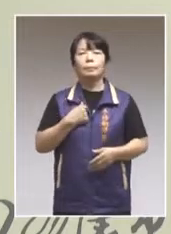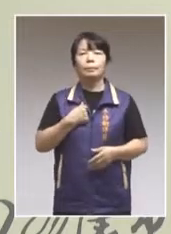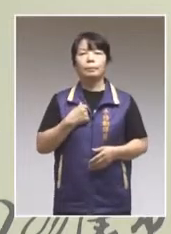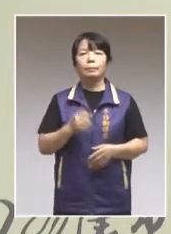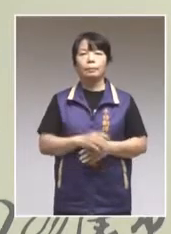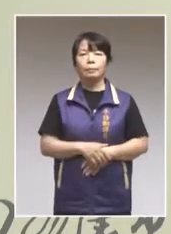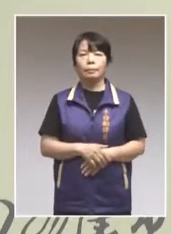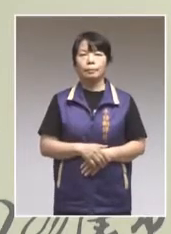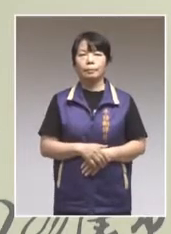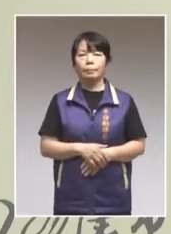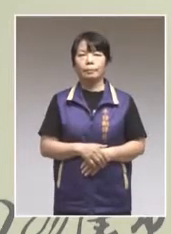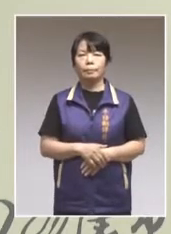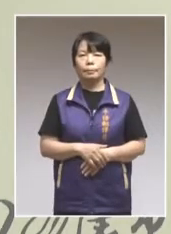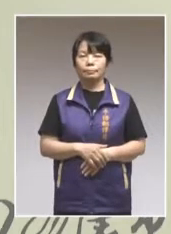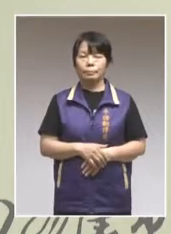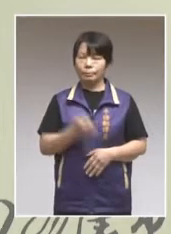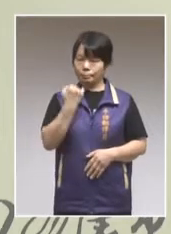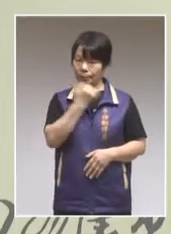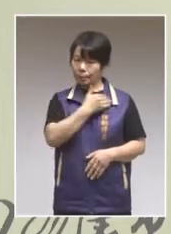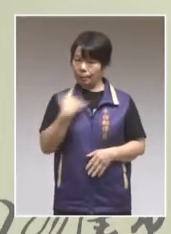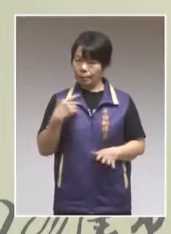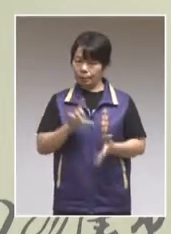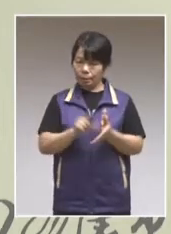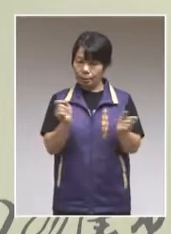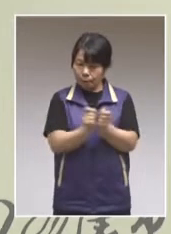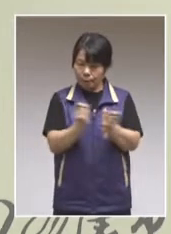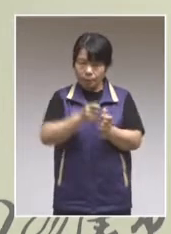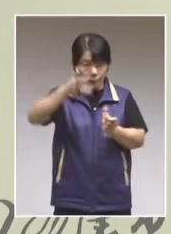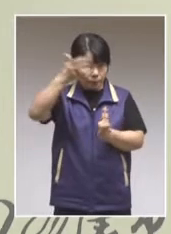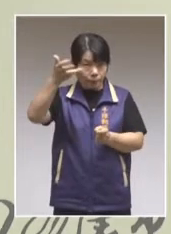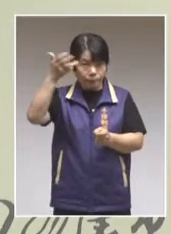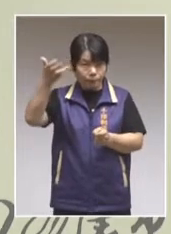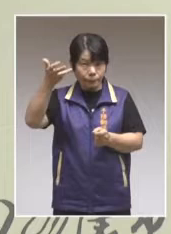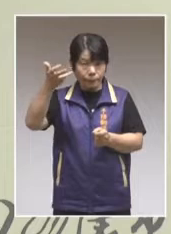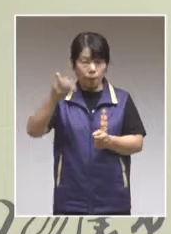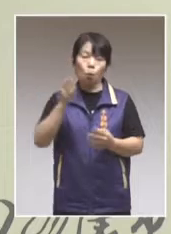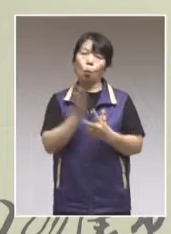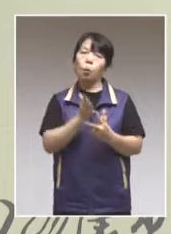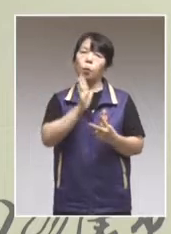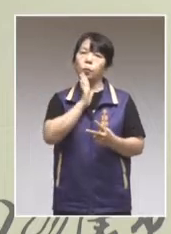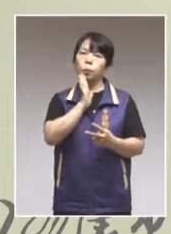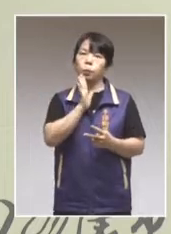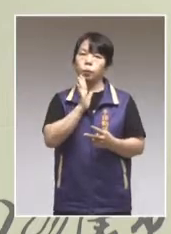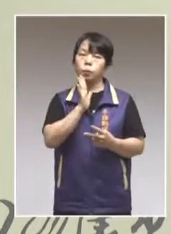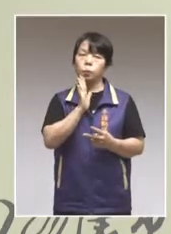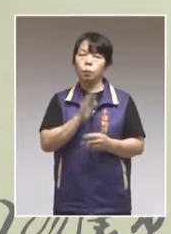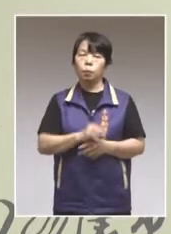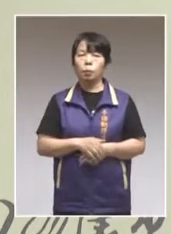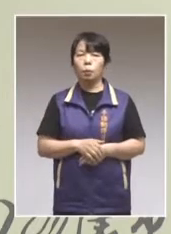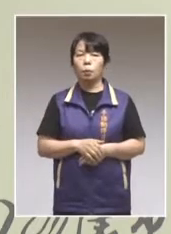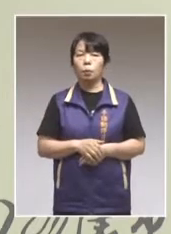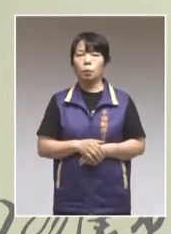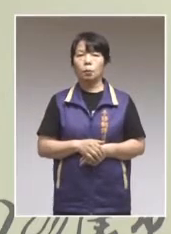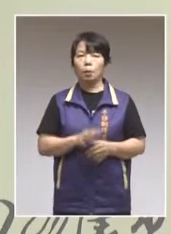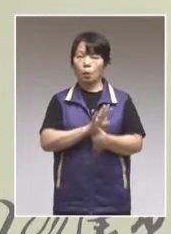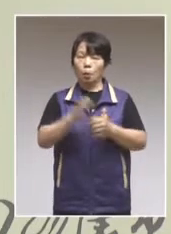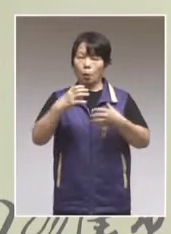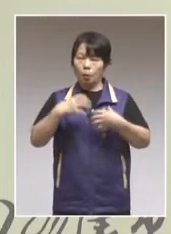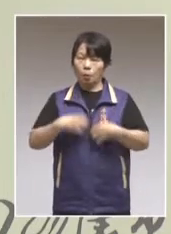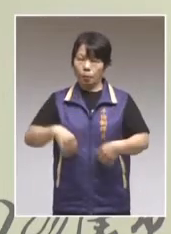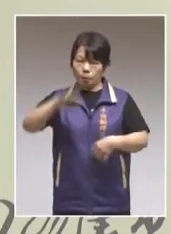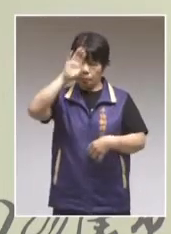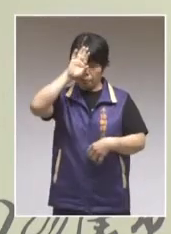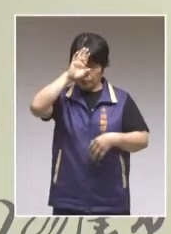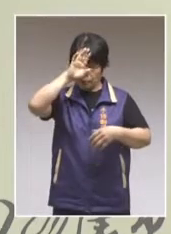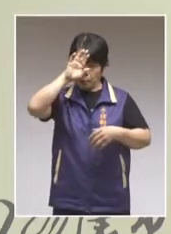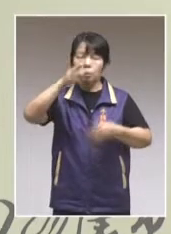些可能是短暂性的这个发烧或者是属于这个真的是重症的这个